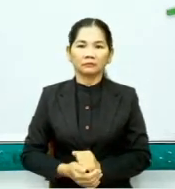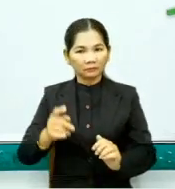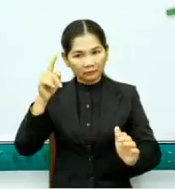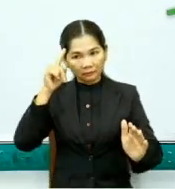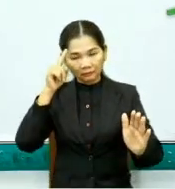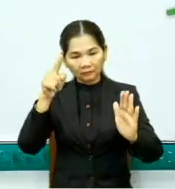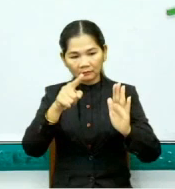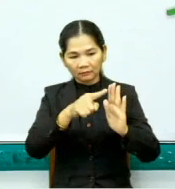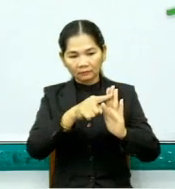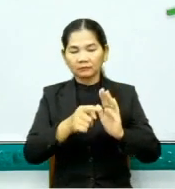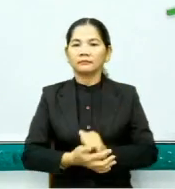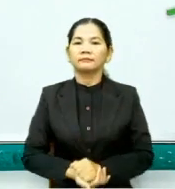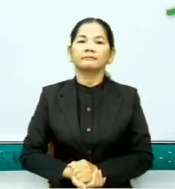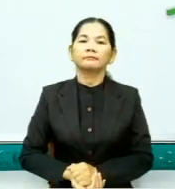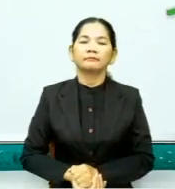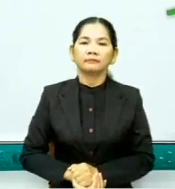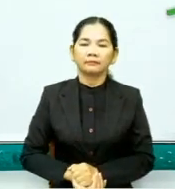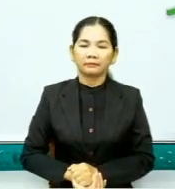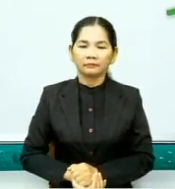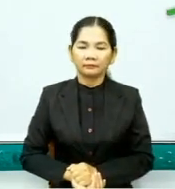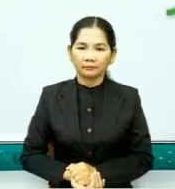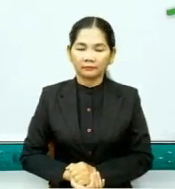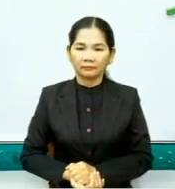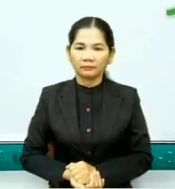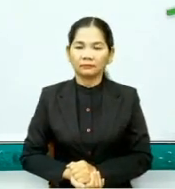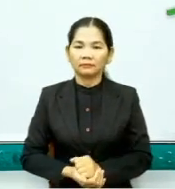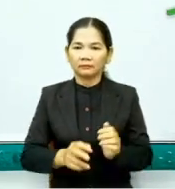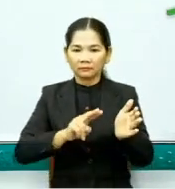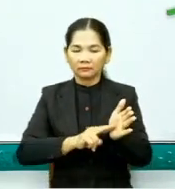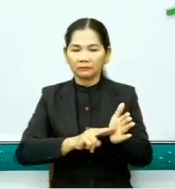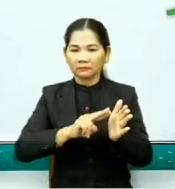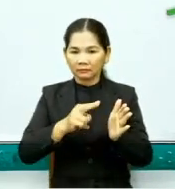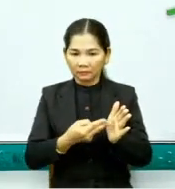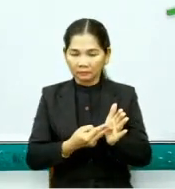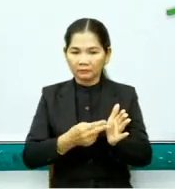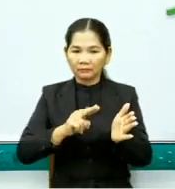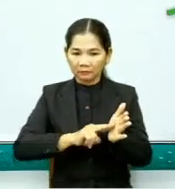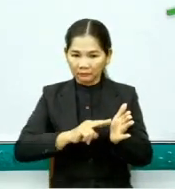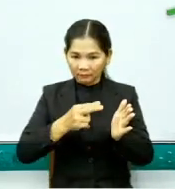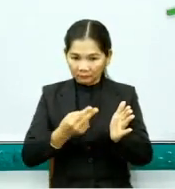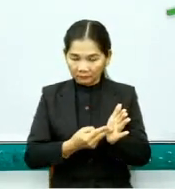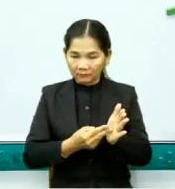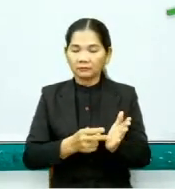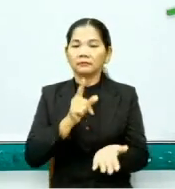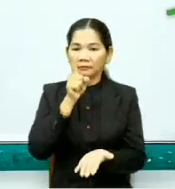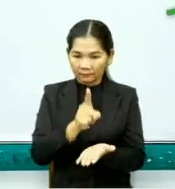phát đáo tư lửa át tình này xâm khẳng